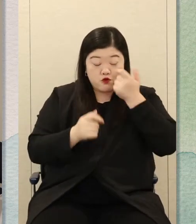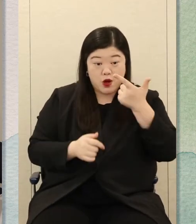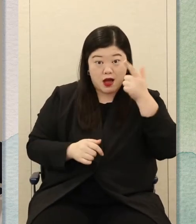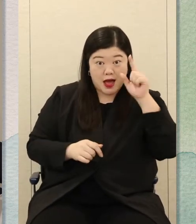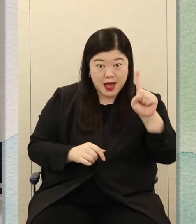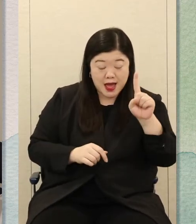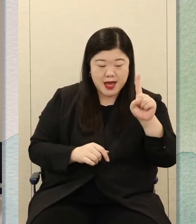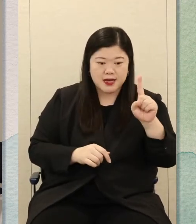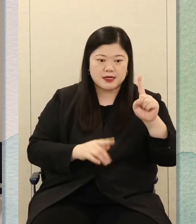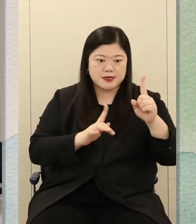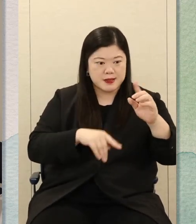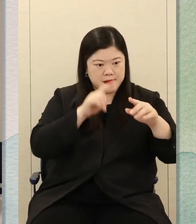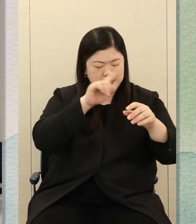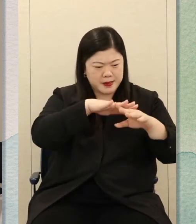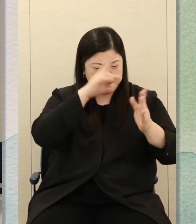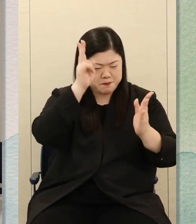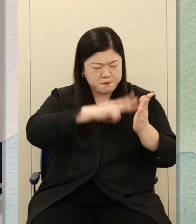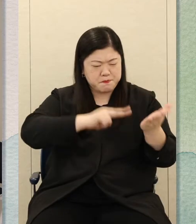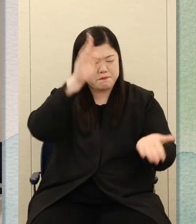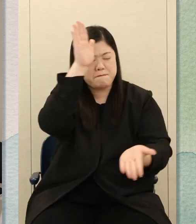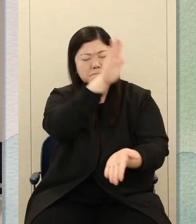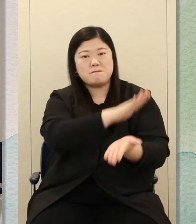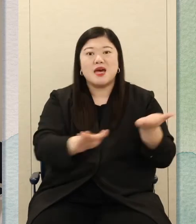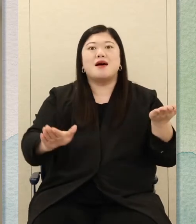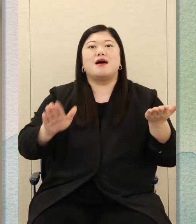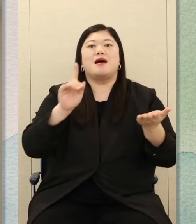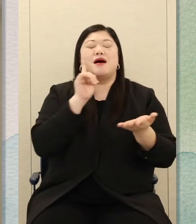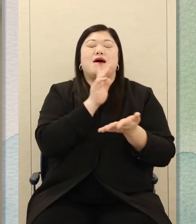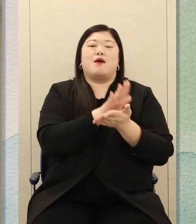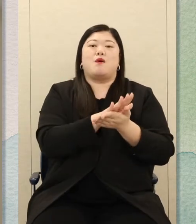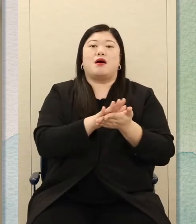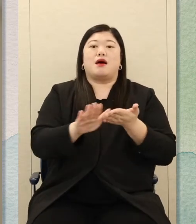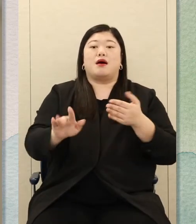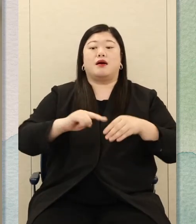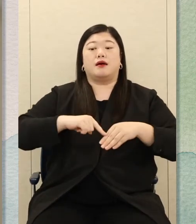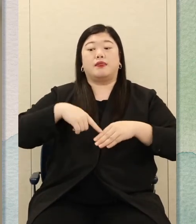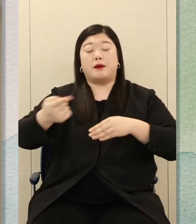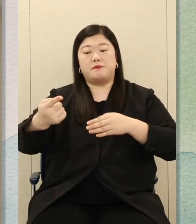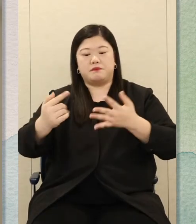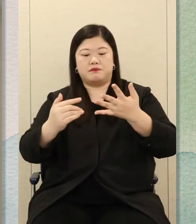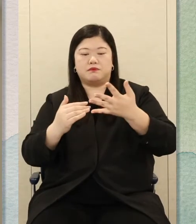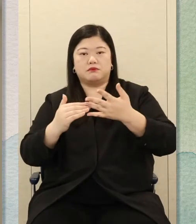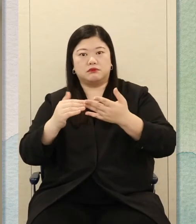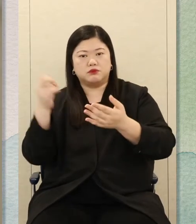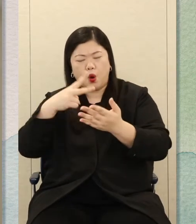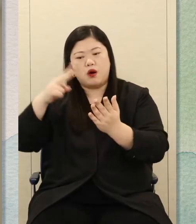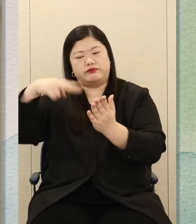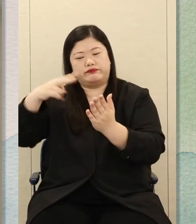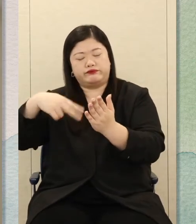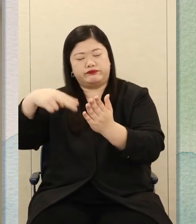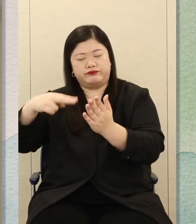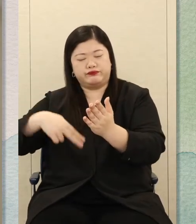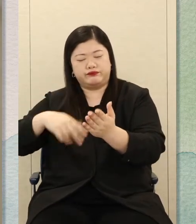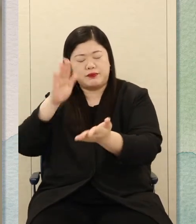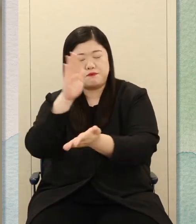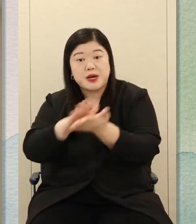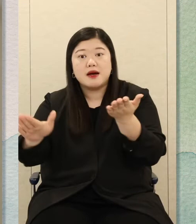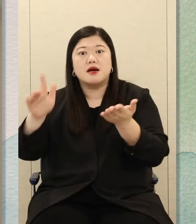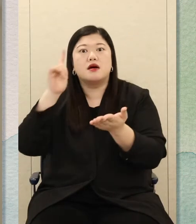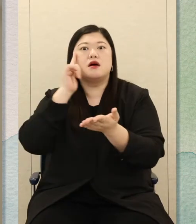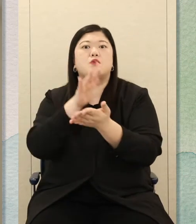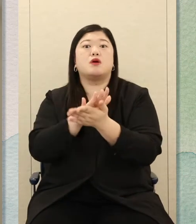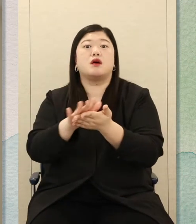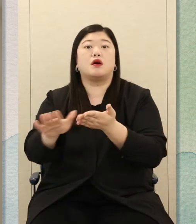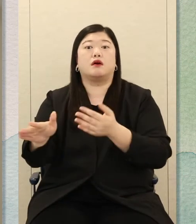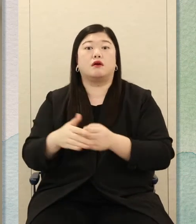해라. 단계별로 졸업을 해라. 한마디로 말하면 그렇습니다. 졸업을 하고 체크를 하고 그 기념으로 여행